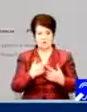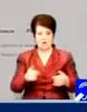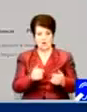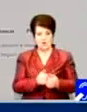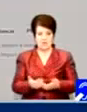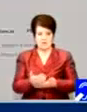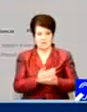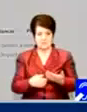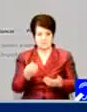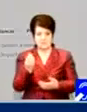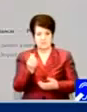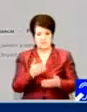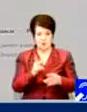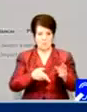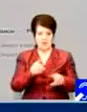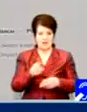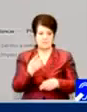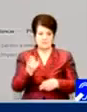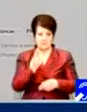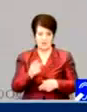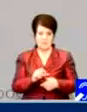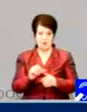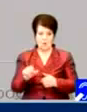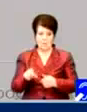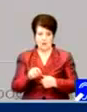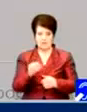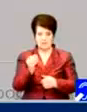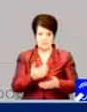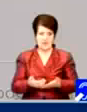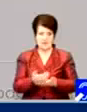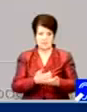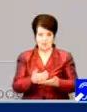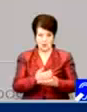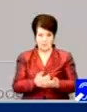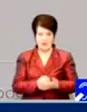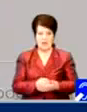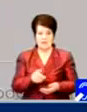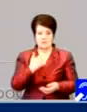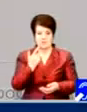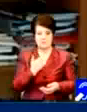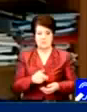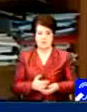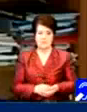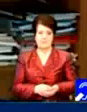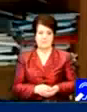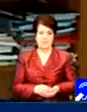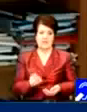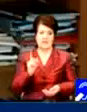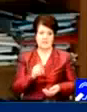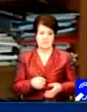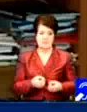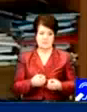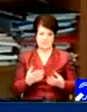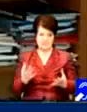pentru a strânge suma necesară operației. S-au strâns o parte din banii necesari pentru proceduri de chimioterapie în străinătate. În aceste